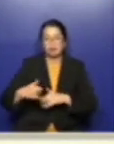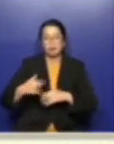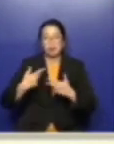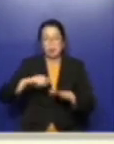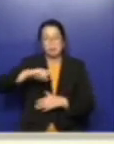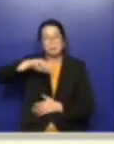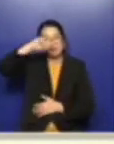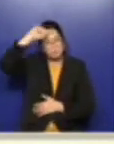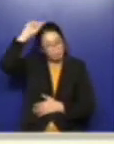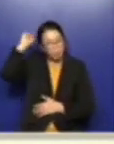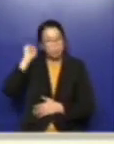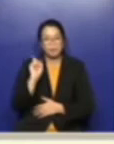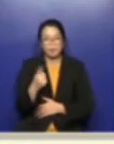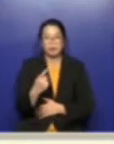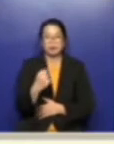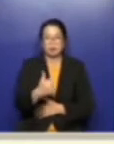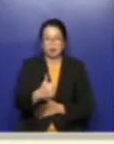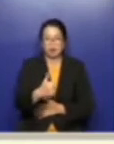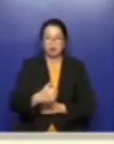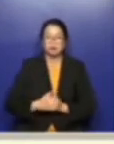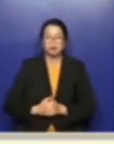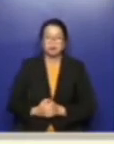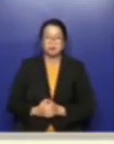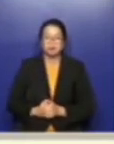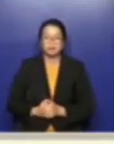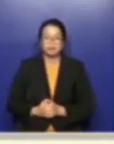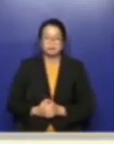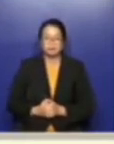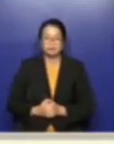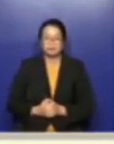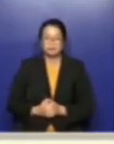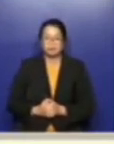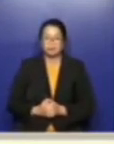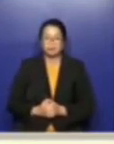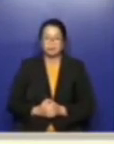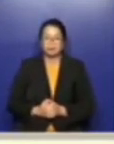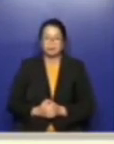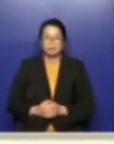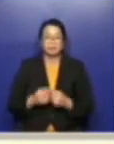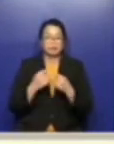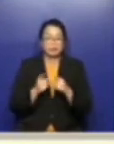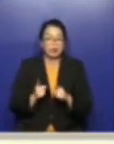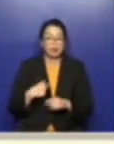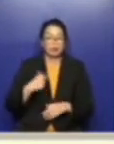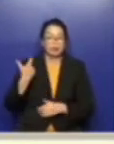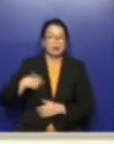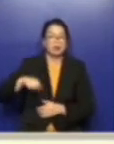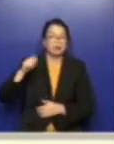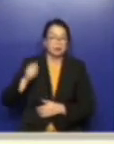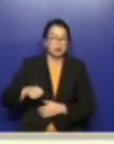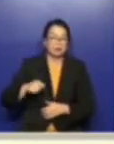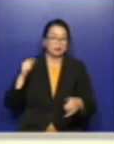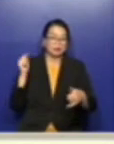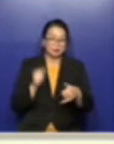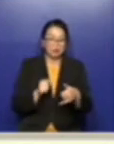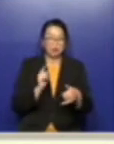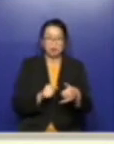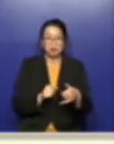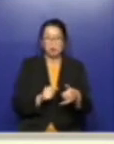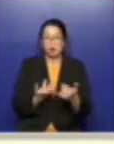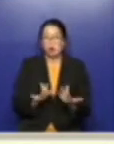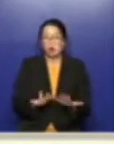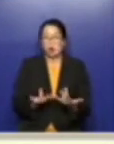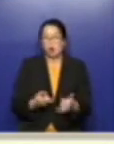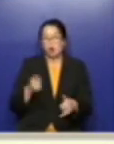ในพระพุทธศาสนาได้หรือศาลมีคำพิพากษาถึงที่สุดให้รอลงอาญ